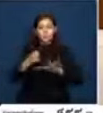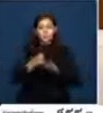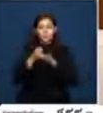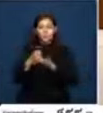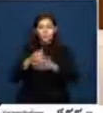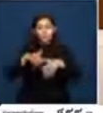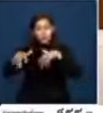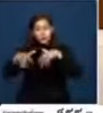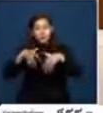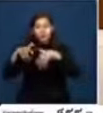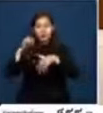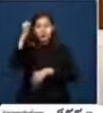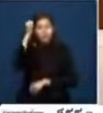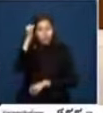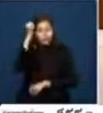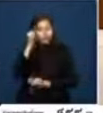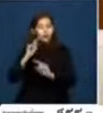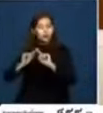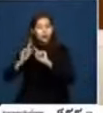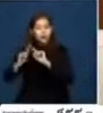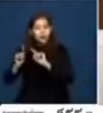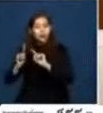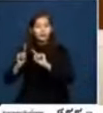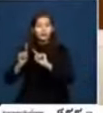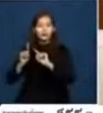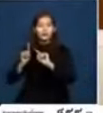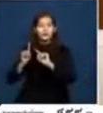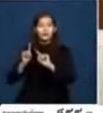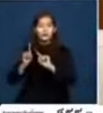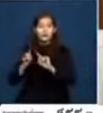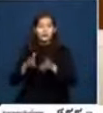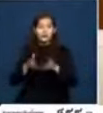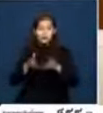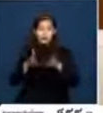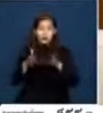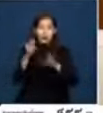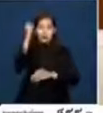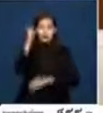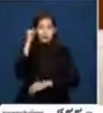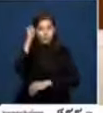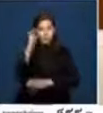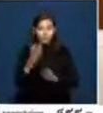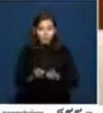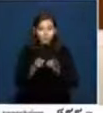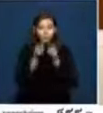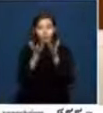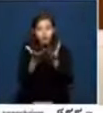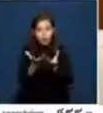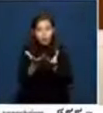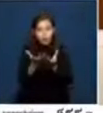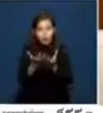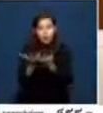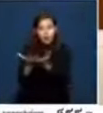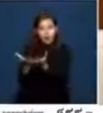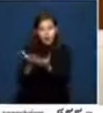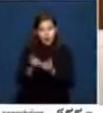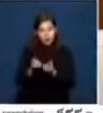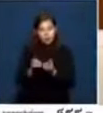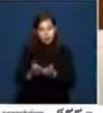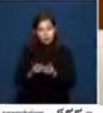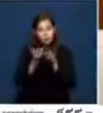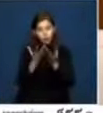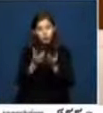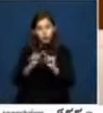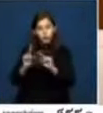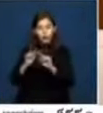ในการเดินทางมาสู่สถานีรถไฟฟ้าให้สะดวกขึ้นจากบ้านพักอาศัยในแหล่งชุม